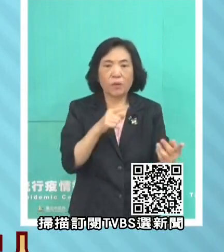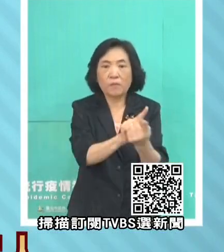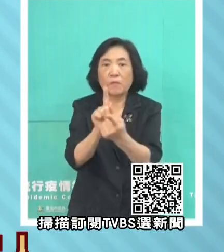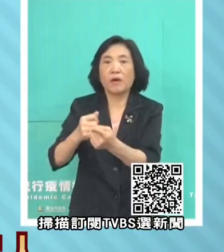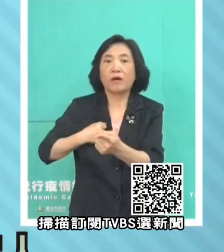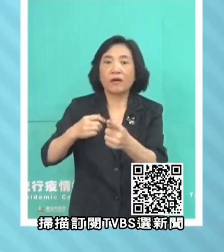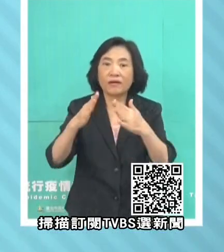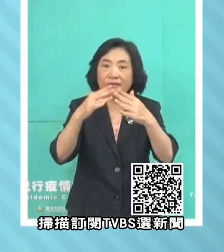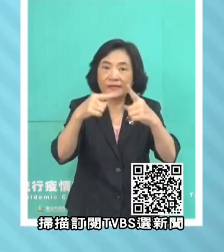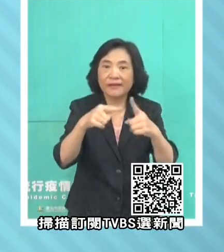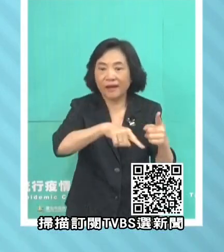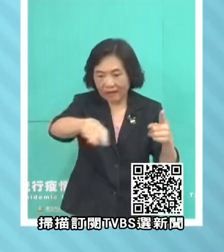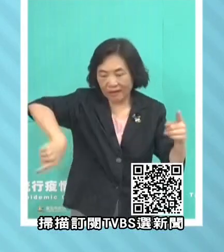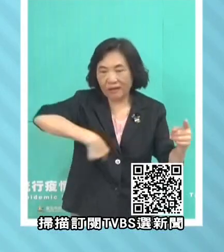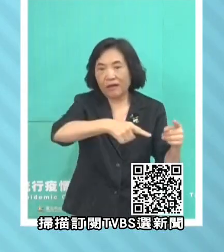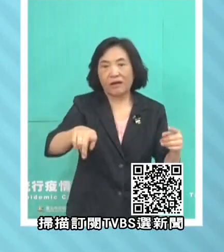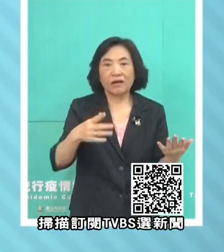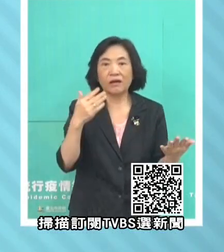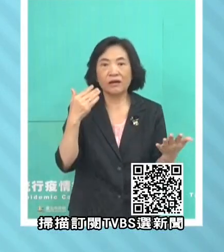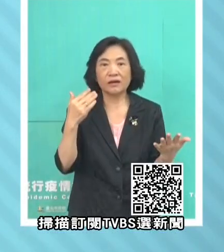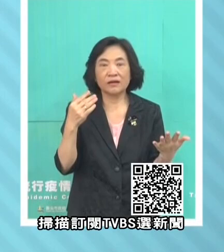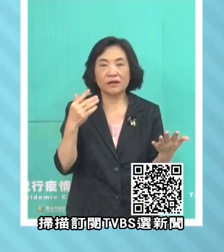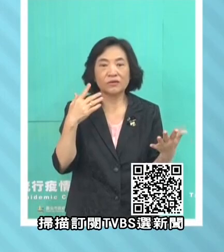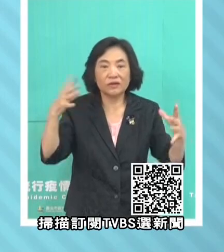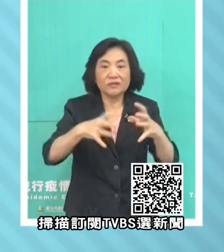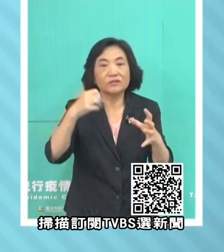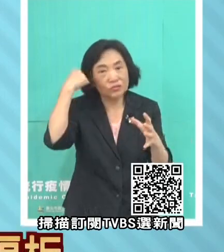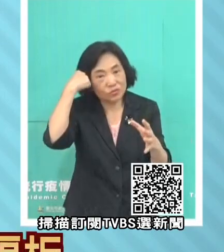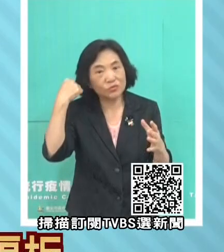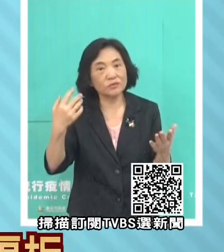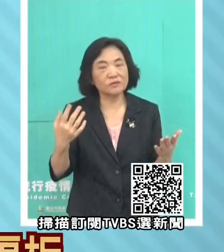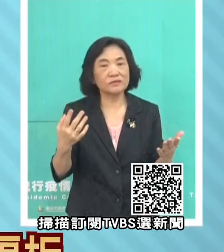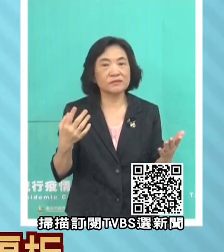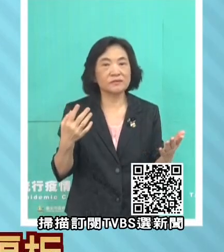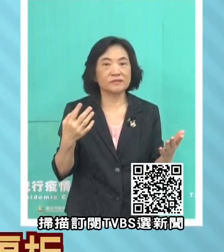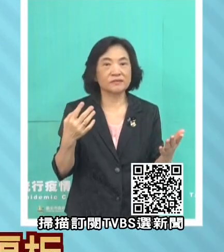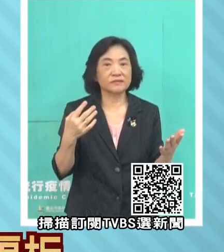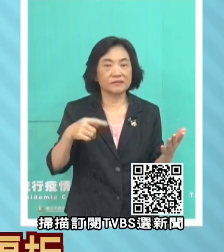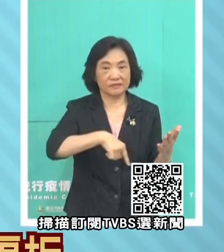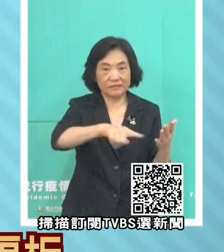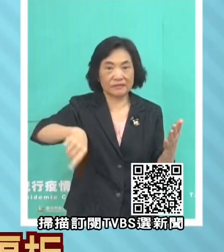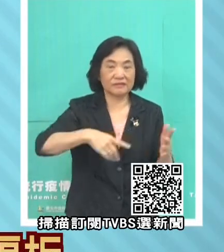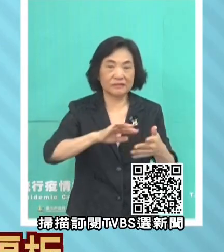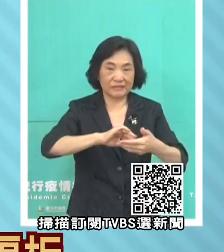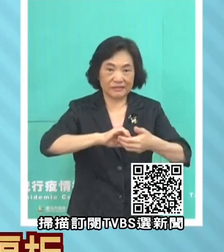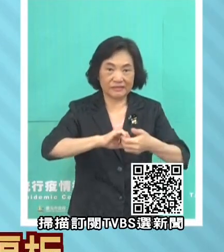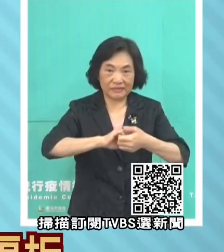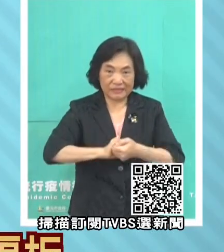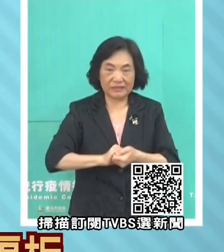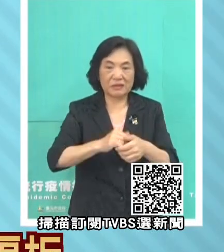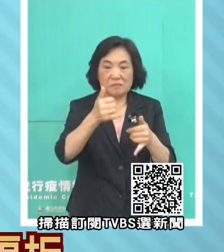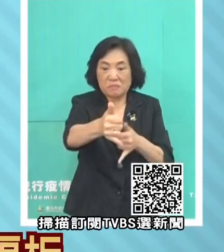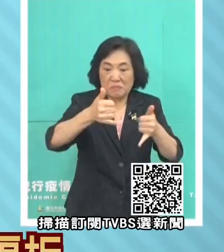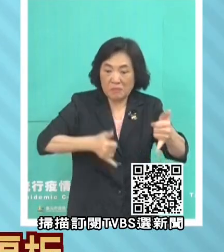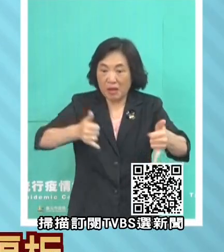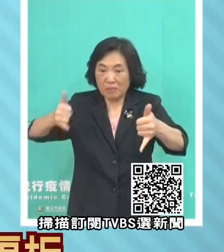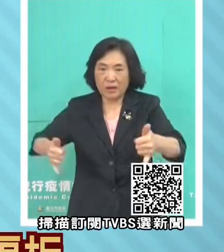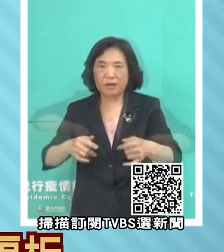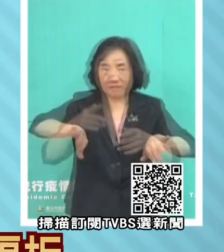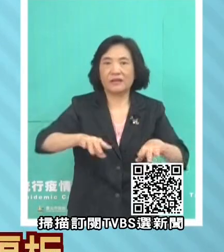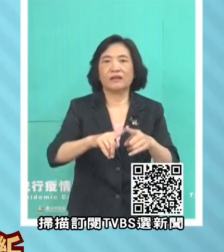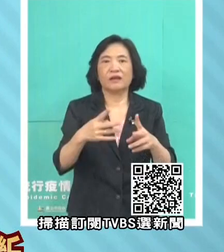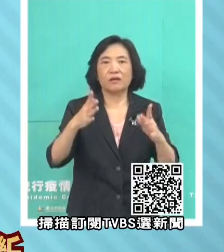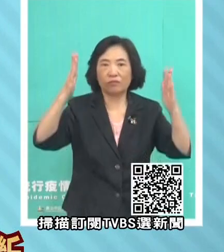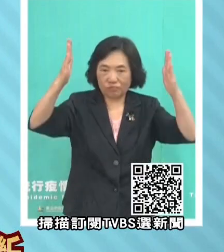识，你家人，那当然这种状况下就不一定要去梅花座的隔